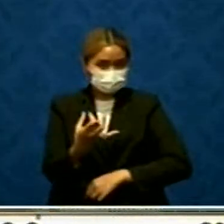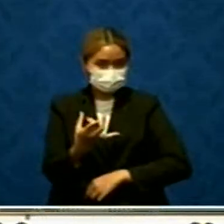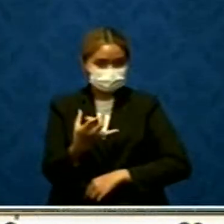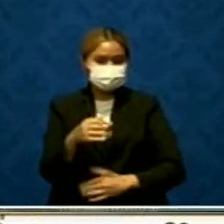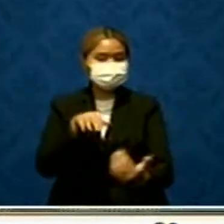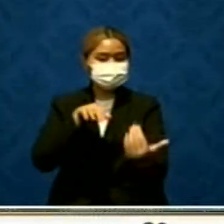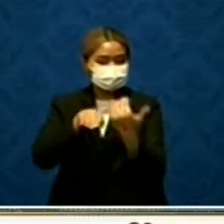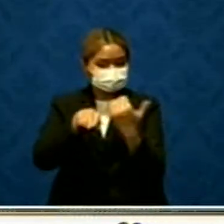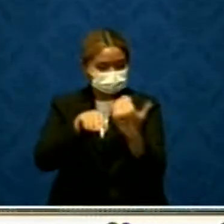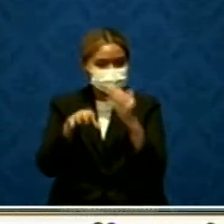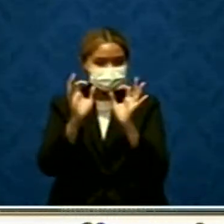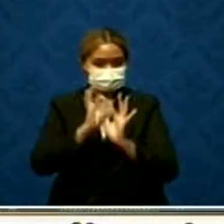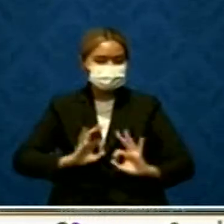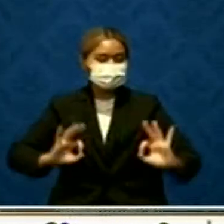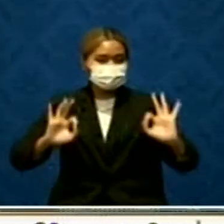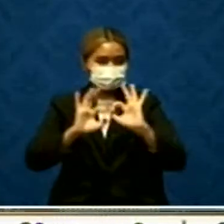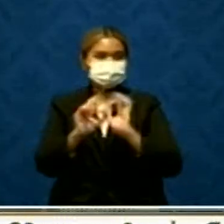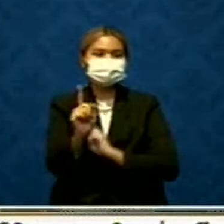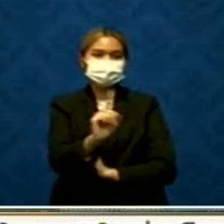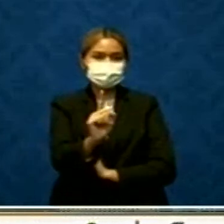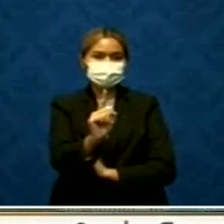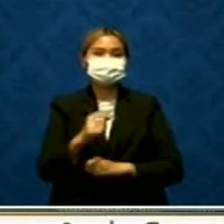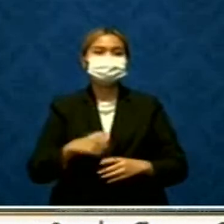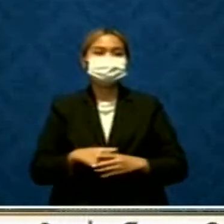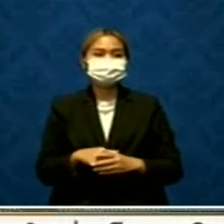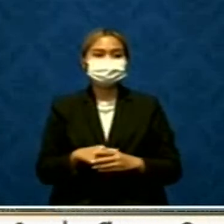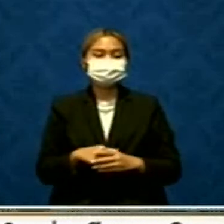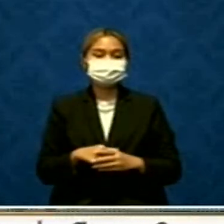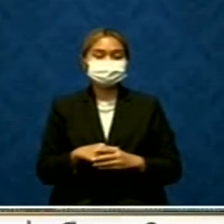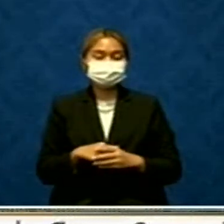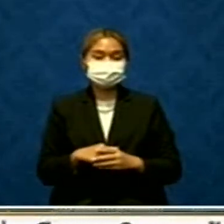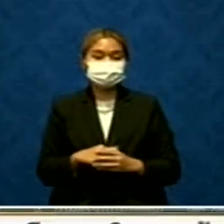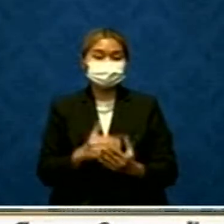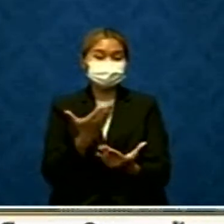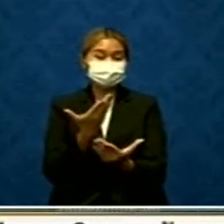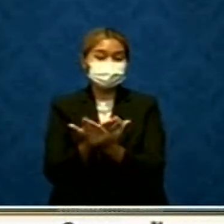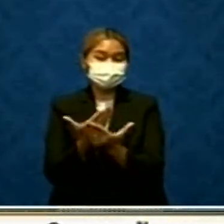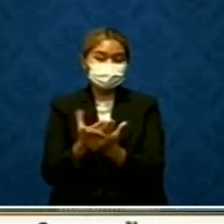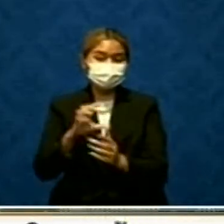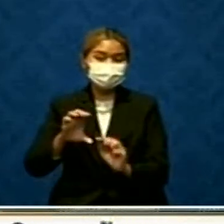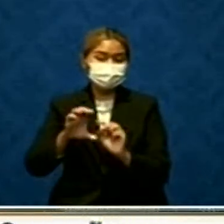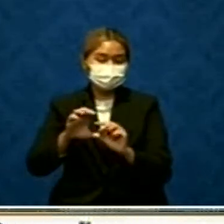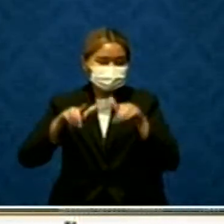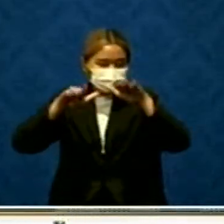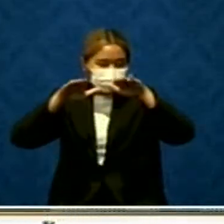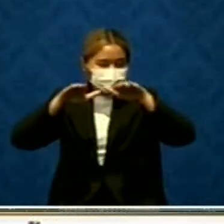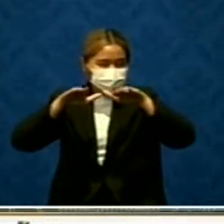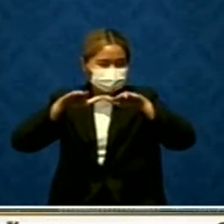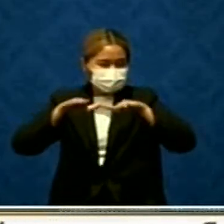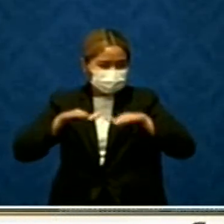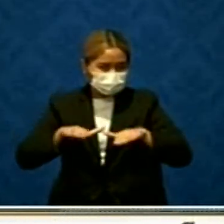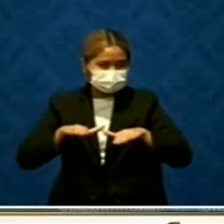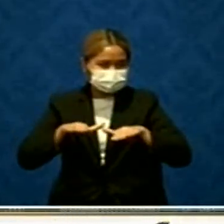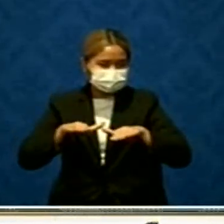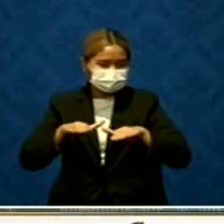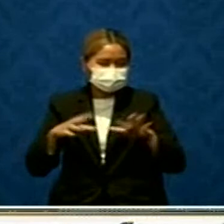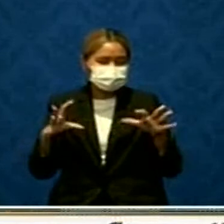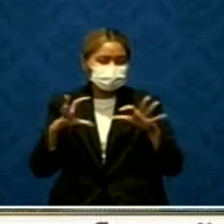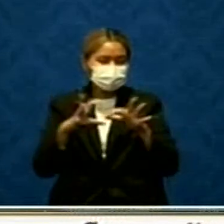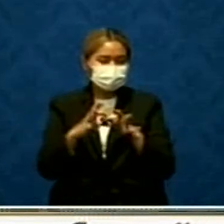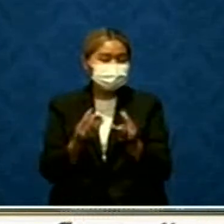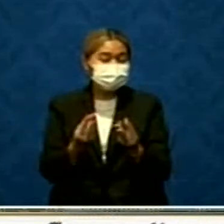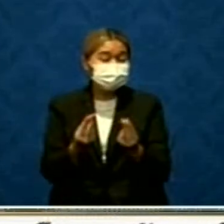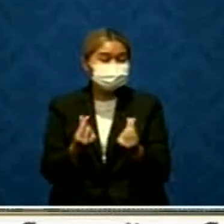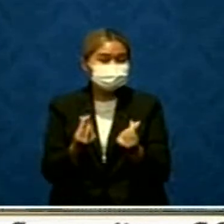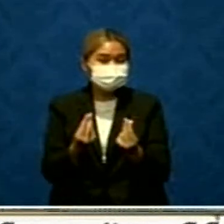ซึ่งก็คือดีมานด์นั่นเองนะครับส่วนในเรื่องการลดการลงทุนของภาครัฐให้เหลือแค่ค่าเวนคืนที่ดินเนี่ยก็